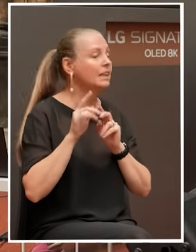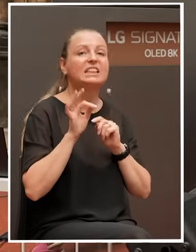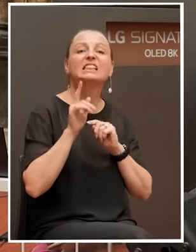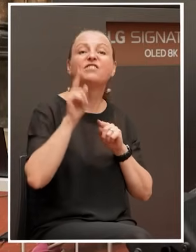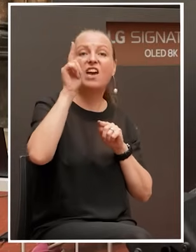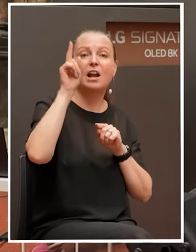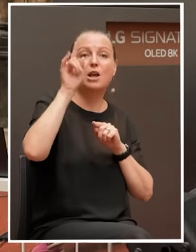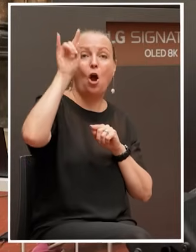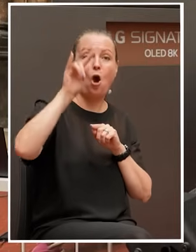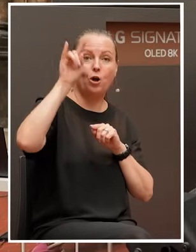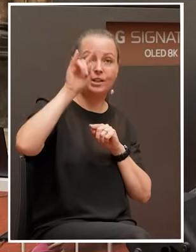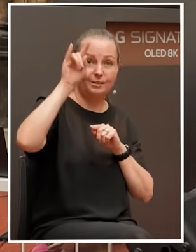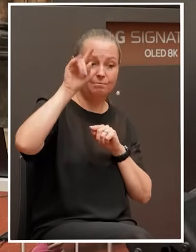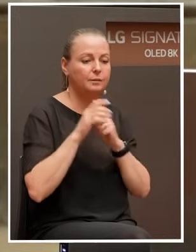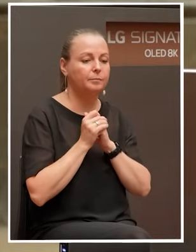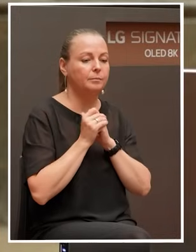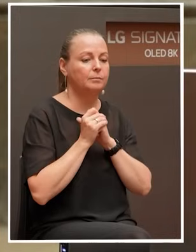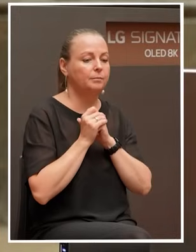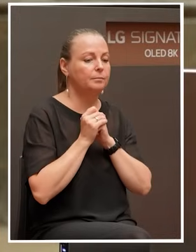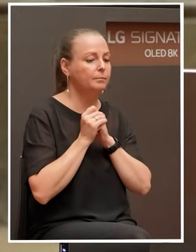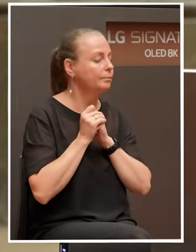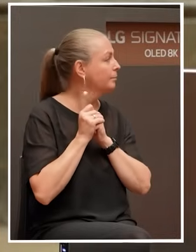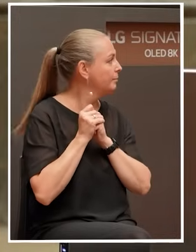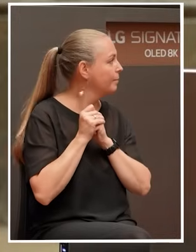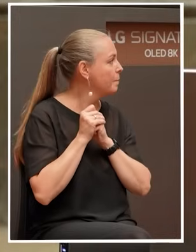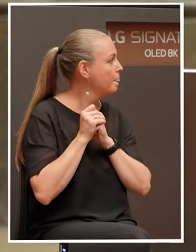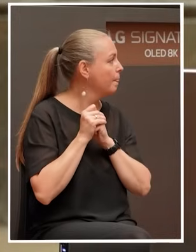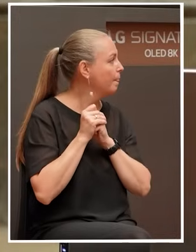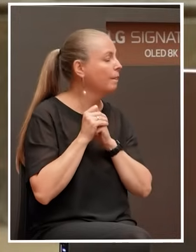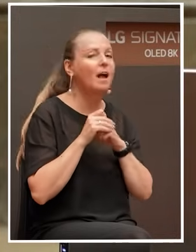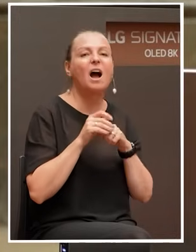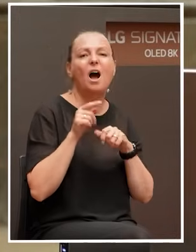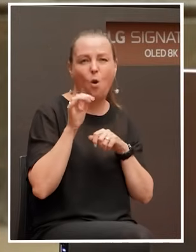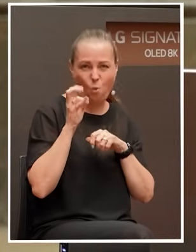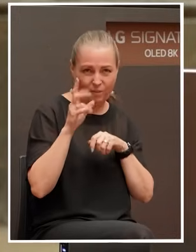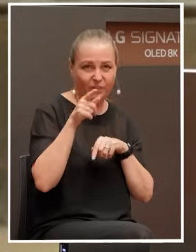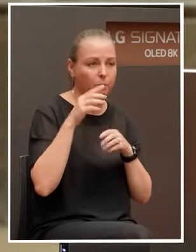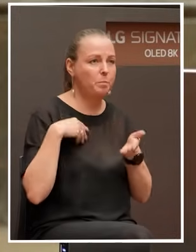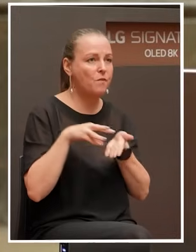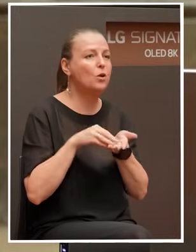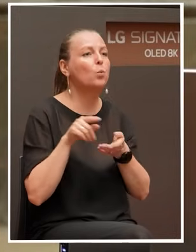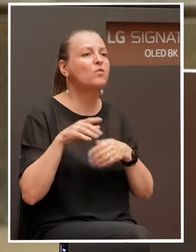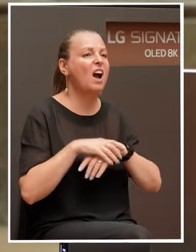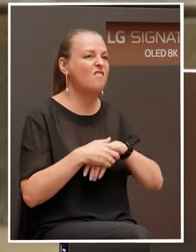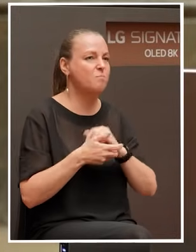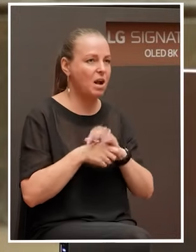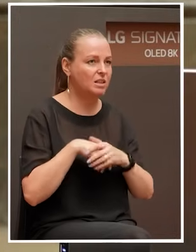окон магазина «О Капри». Он, напоминаю, страдает ревматизмом. Это февраль-март, довольно холодная